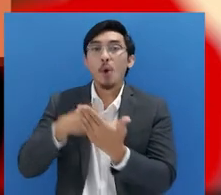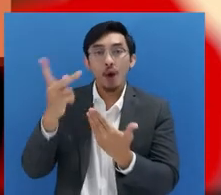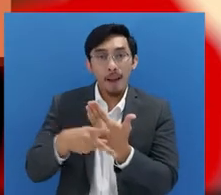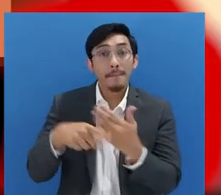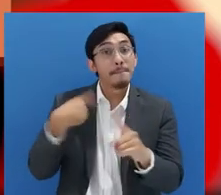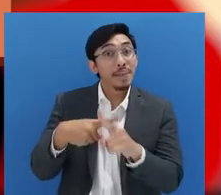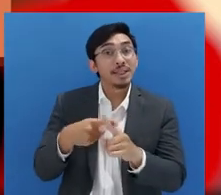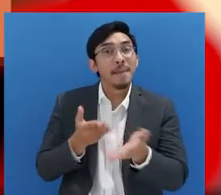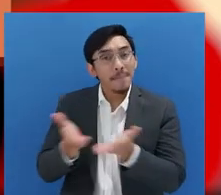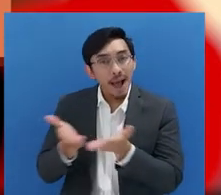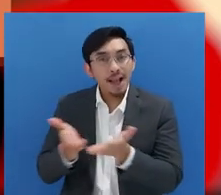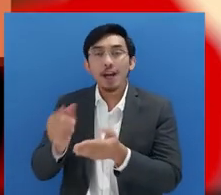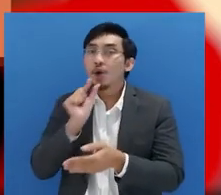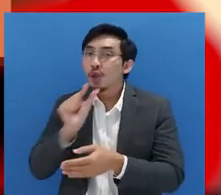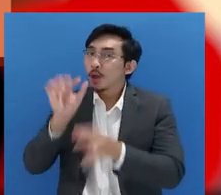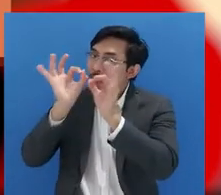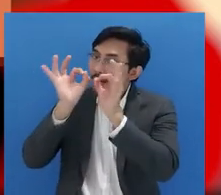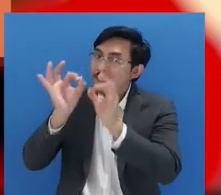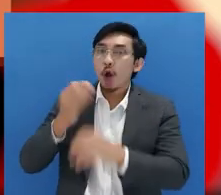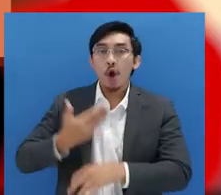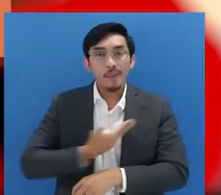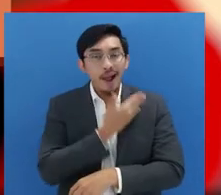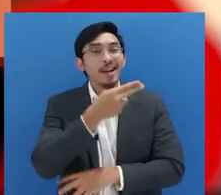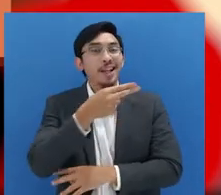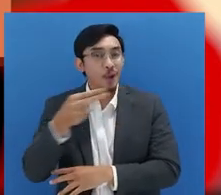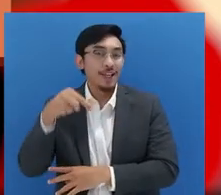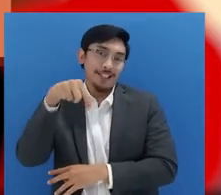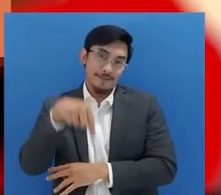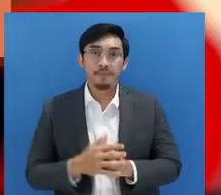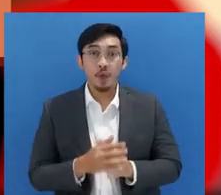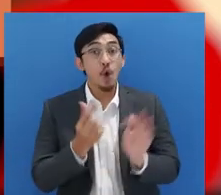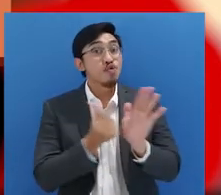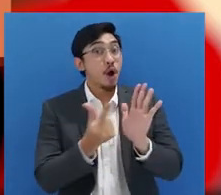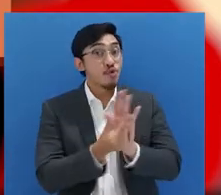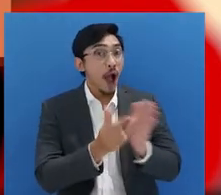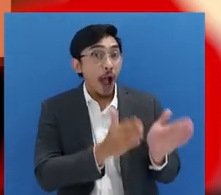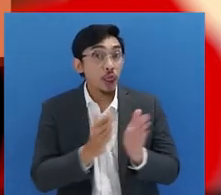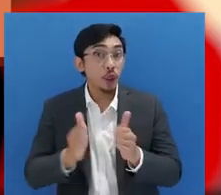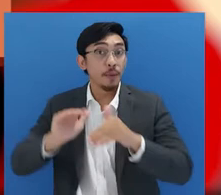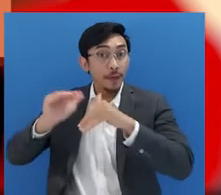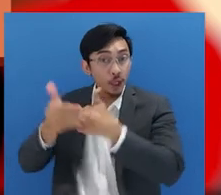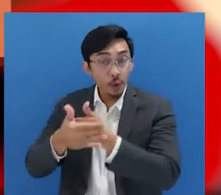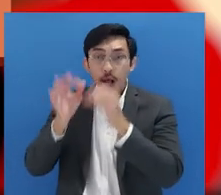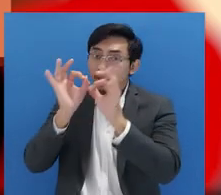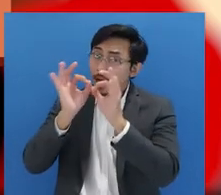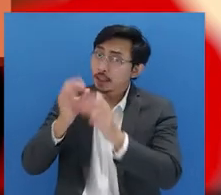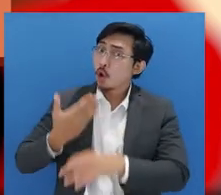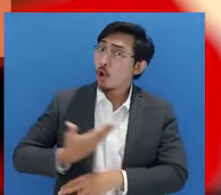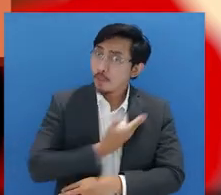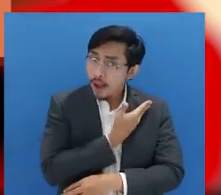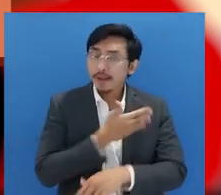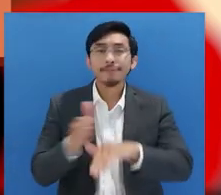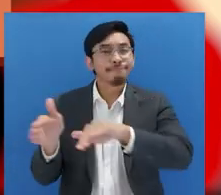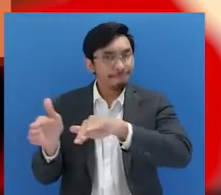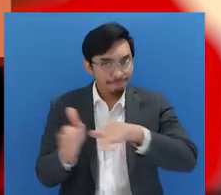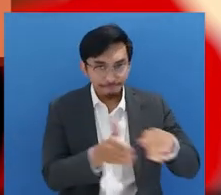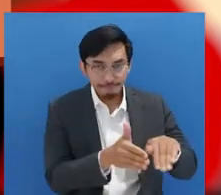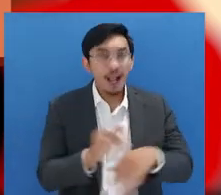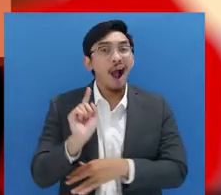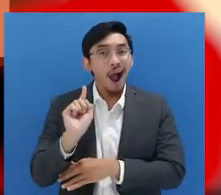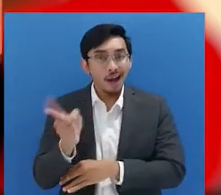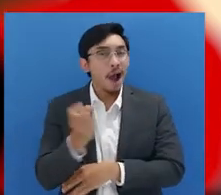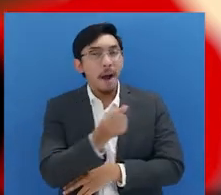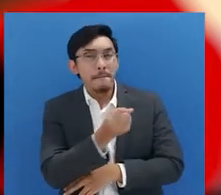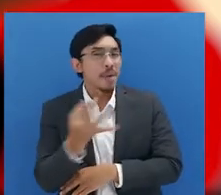menyelenggarakan layanan bagi saksi dan korban di Indonesia. Selain undang-undang yang mengatur perlindungan bagi saksi dan atau korban, terdapat